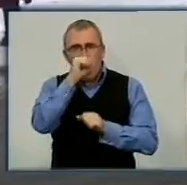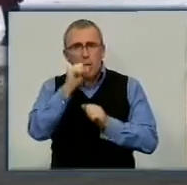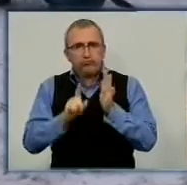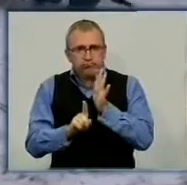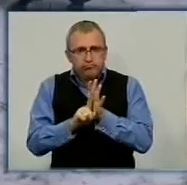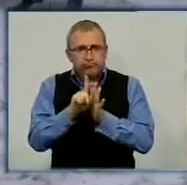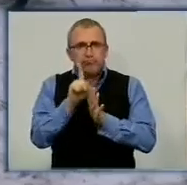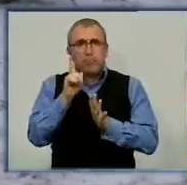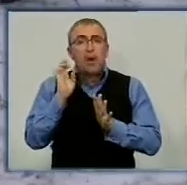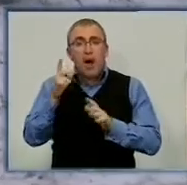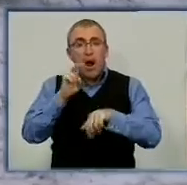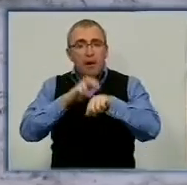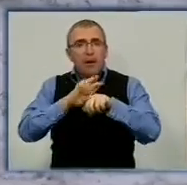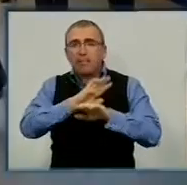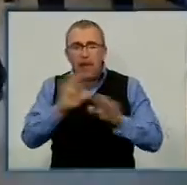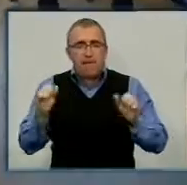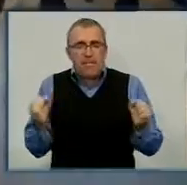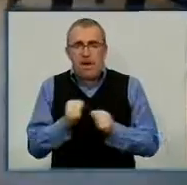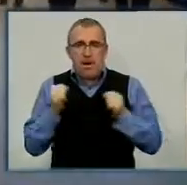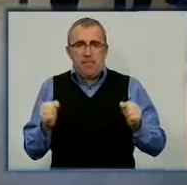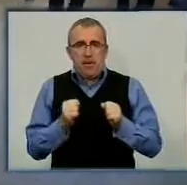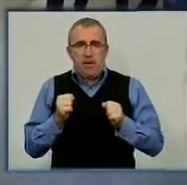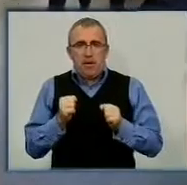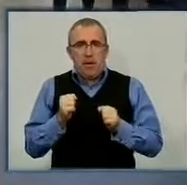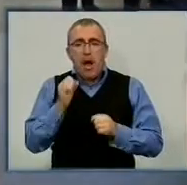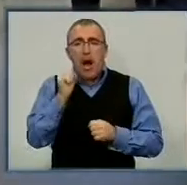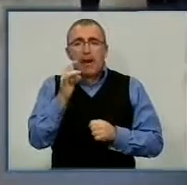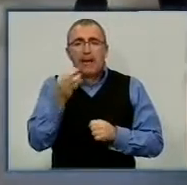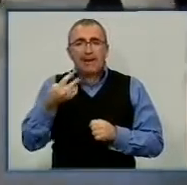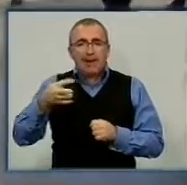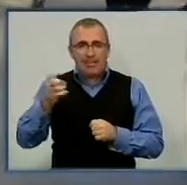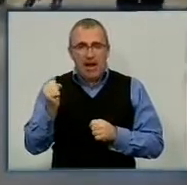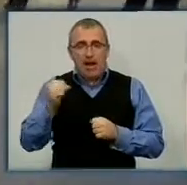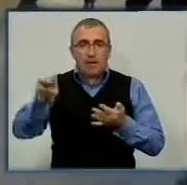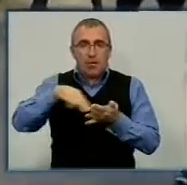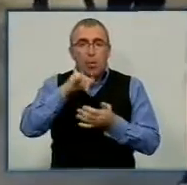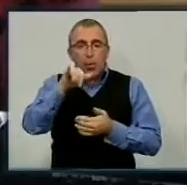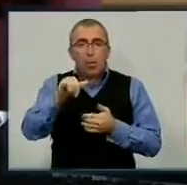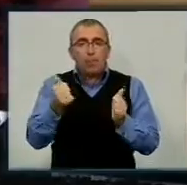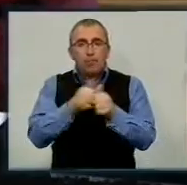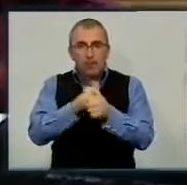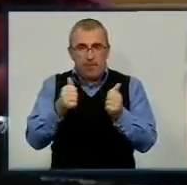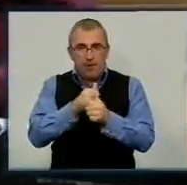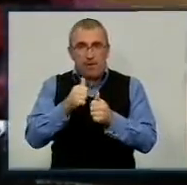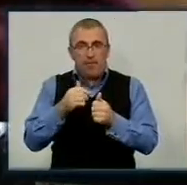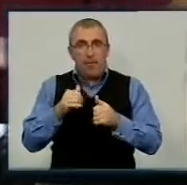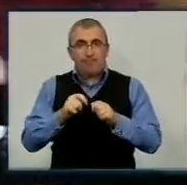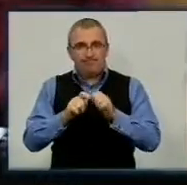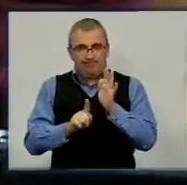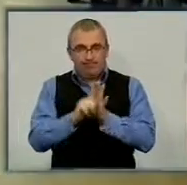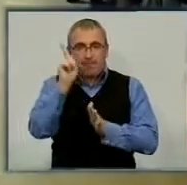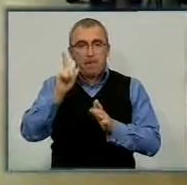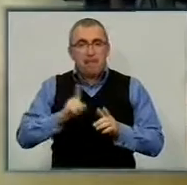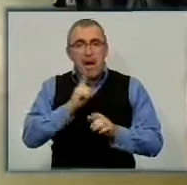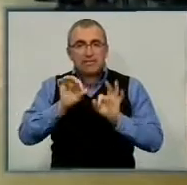Лікарі дають поради як не перемерзнути аргентинські пристрасті у Чижевського в обласній бібліотеці влаштували майстер-клас